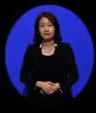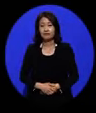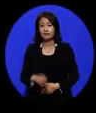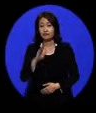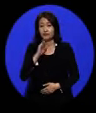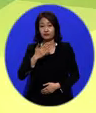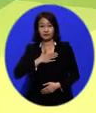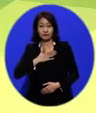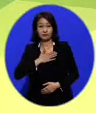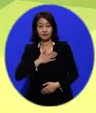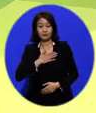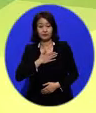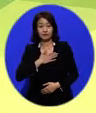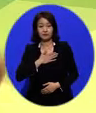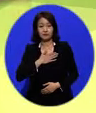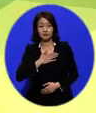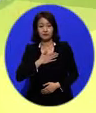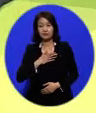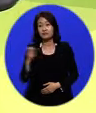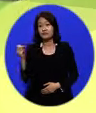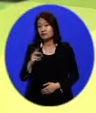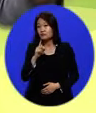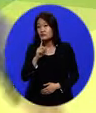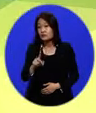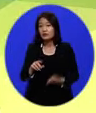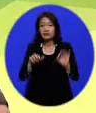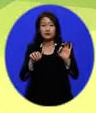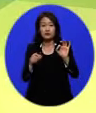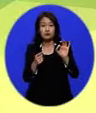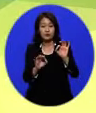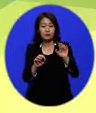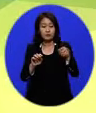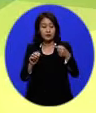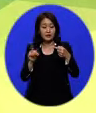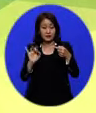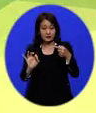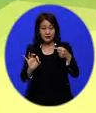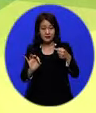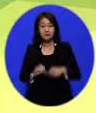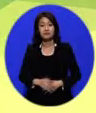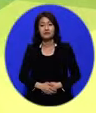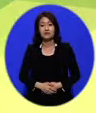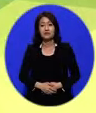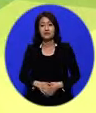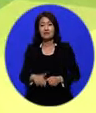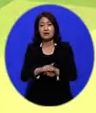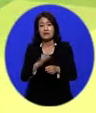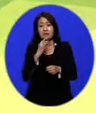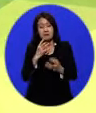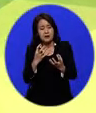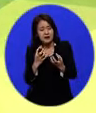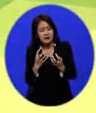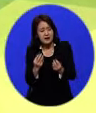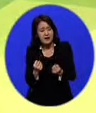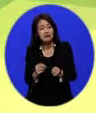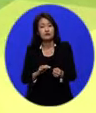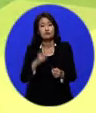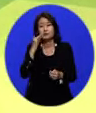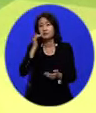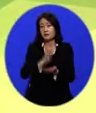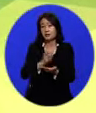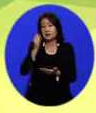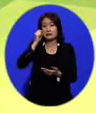자, 저는 다시 말하면 하브르타 10공백행 아까 말씀드렸죠. 사랑만 많은 부모보다